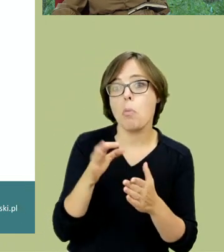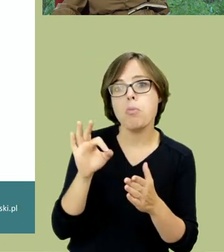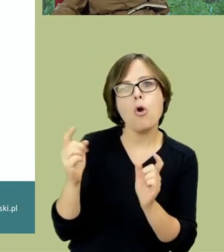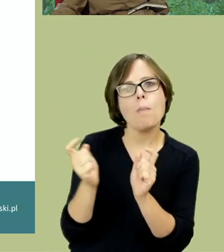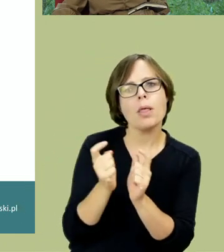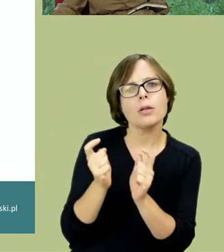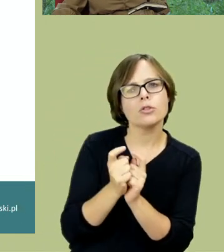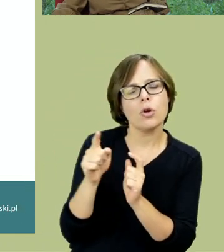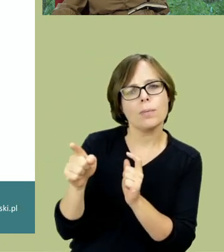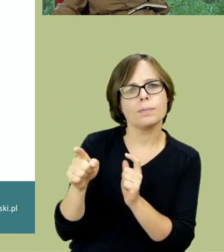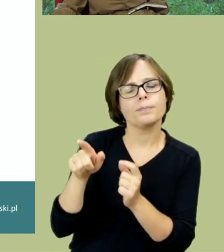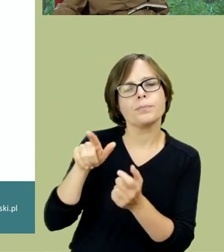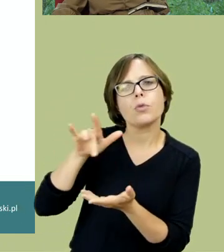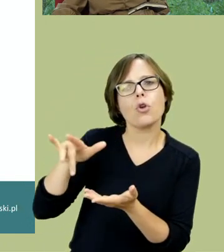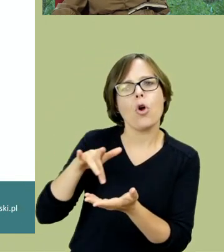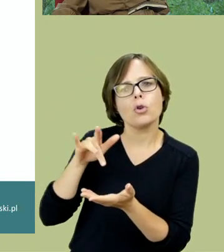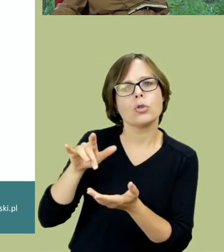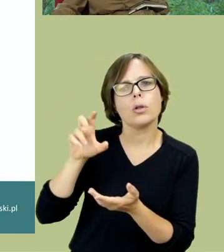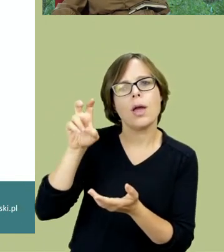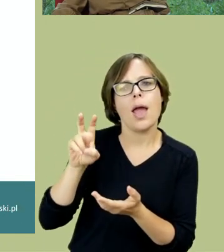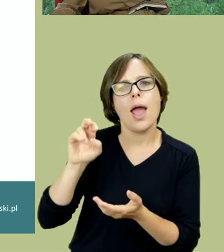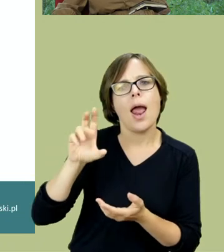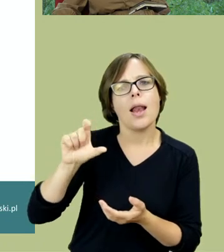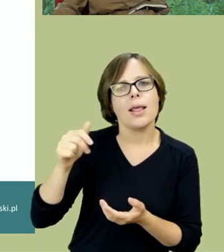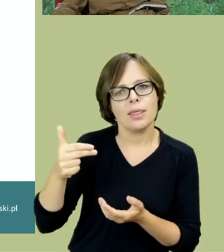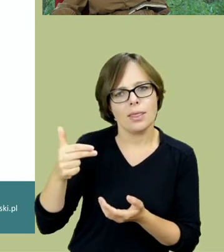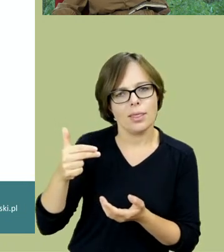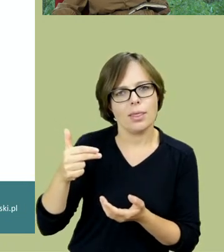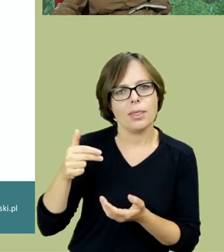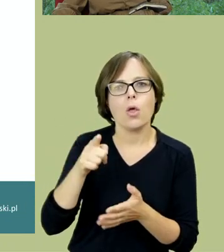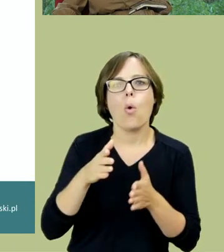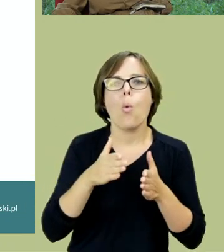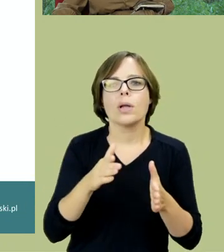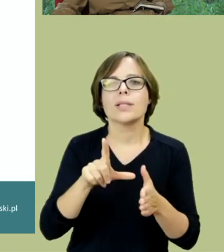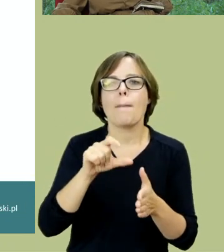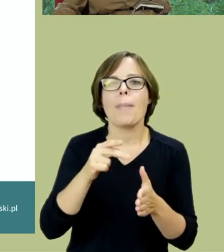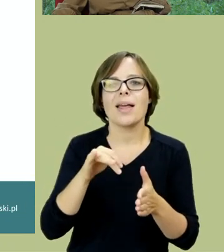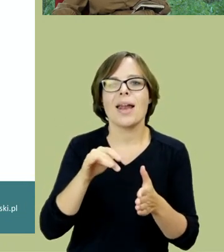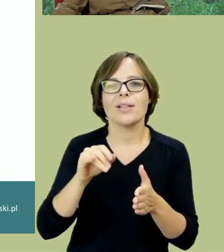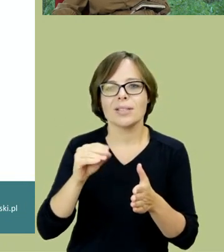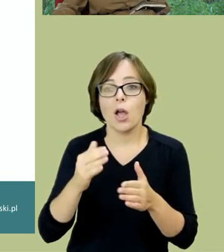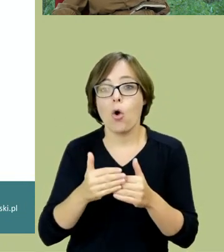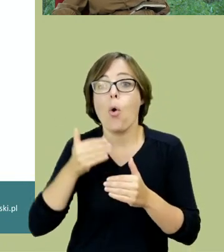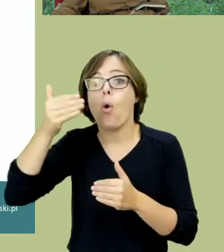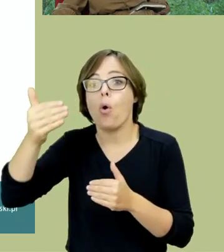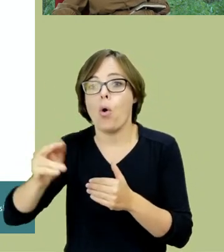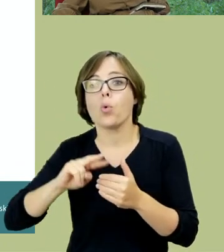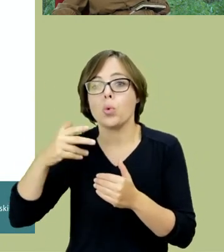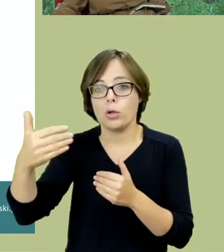w ośrodku w Helinie, po drugiej stronie ulicy Paderewskiego, jak